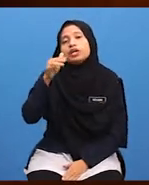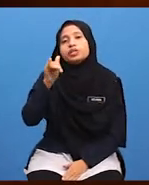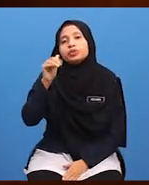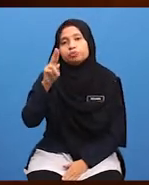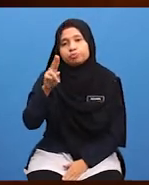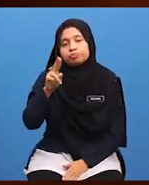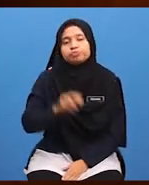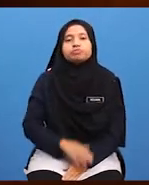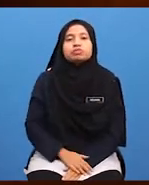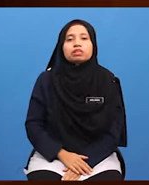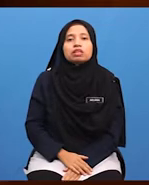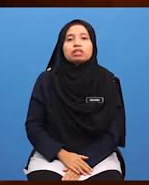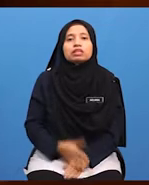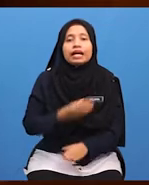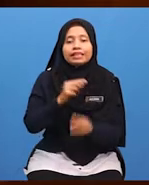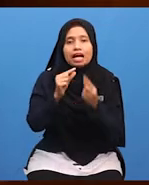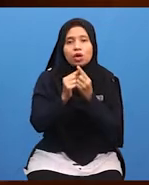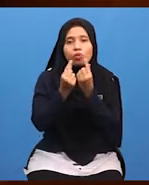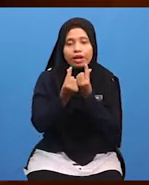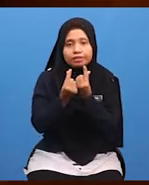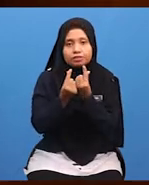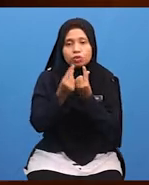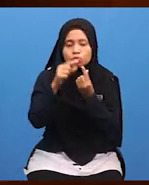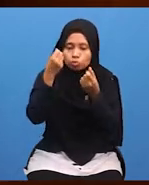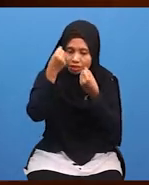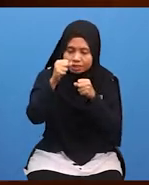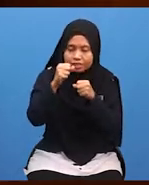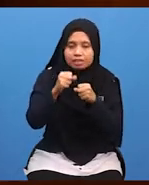Falsafah pendidikan Islam bertujuan untuk menyediakan manusia dengan ilmu